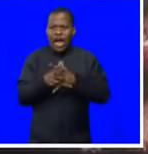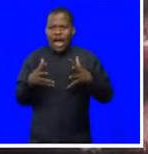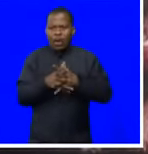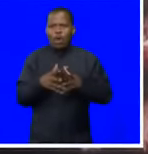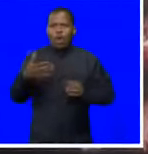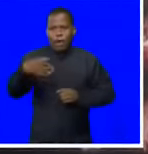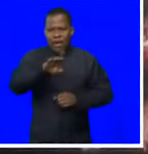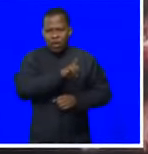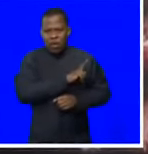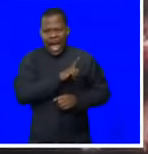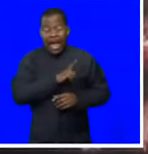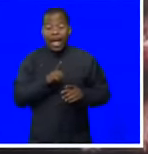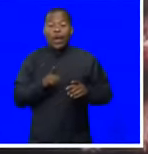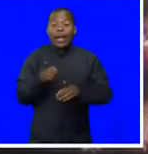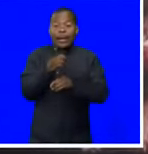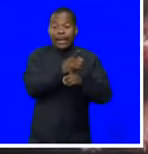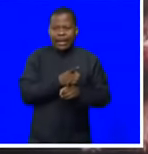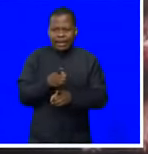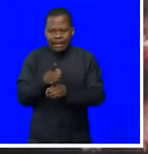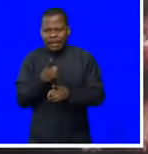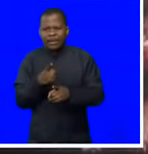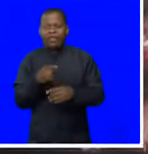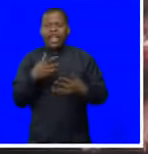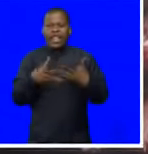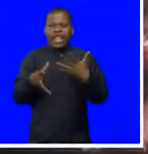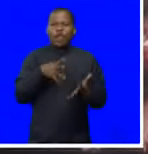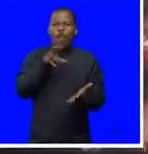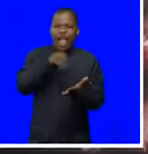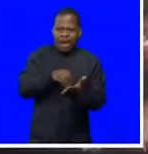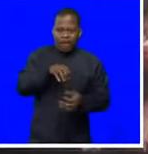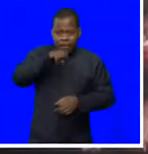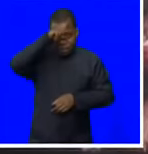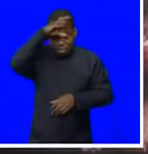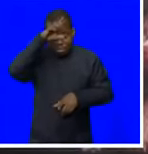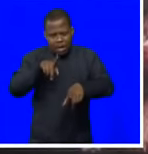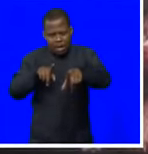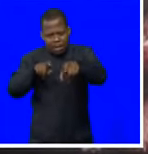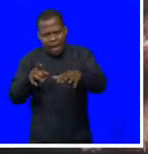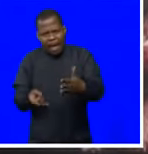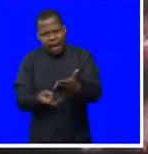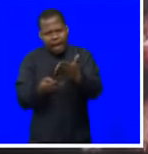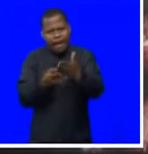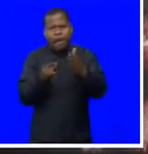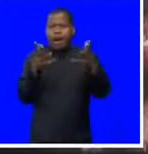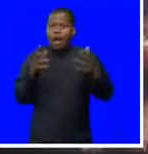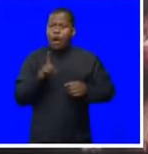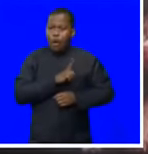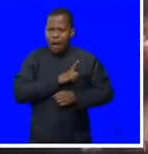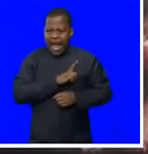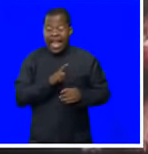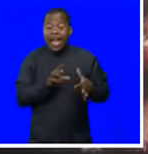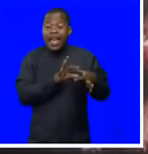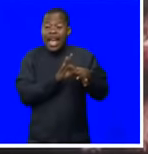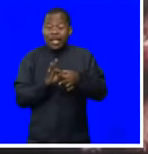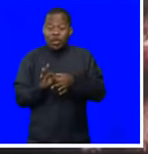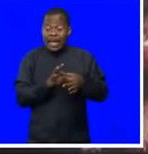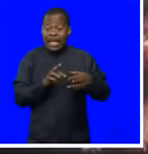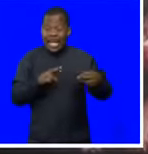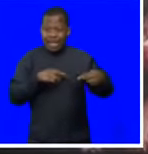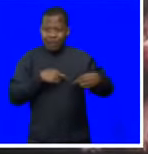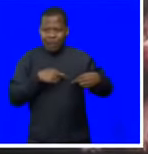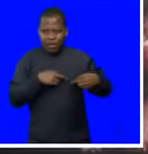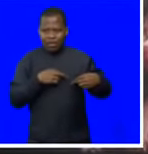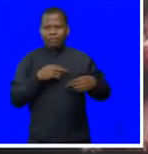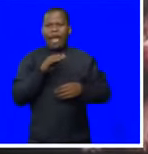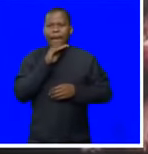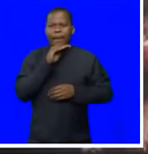potential investors sibuke ukuthi le live linani lelingasilamulela because kungumsebenzi wakhe regulator kutsi